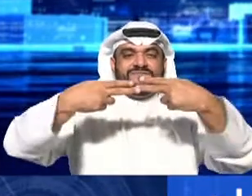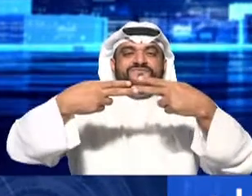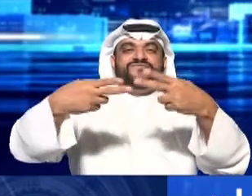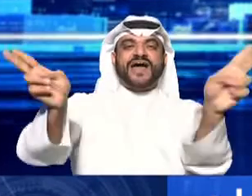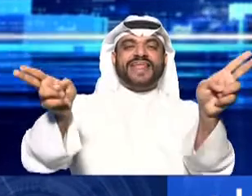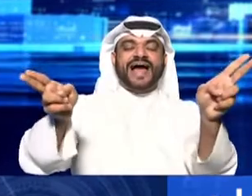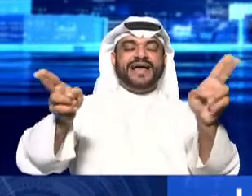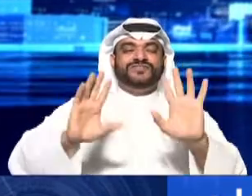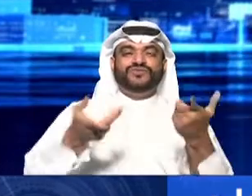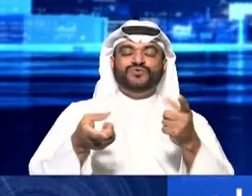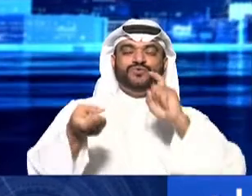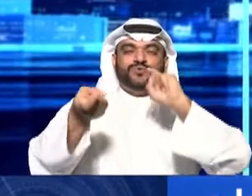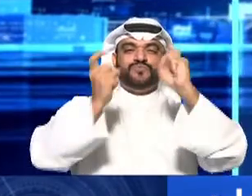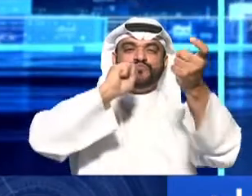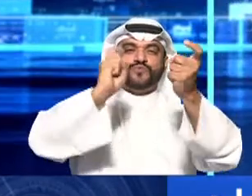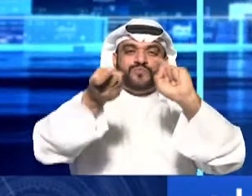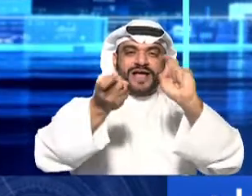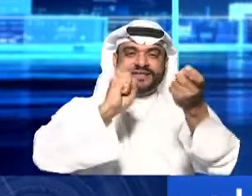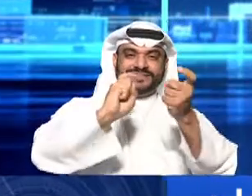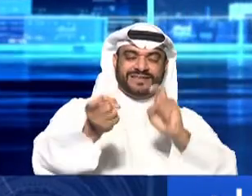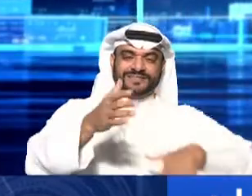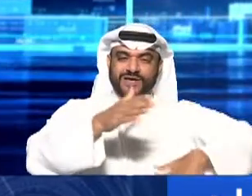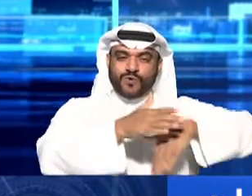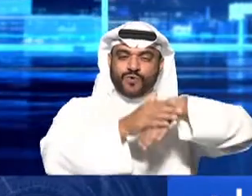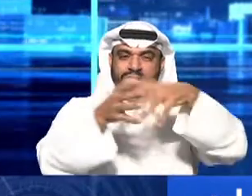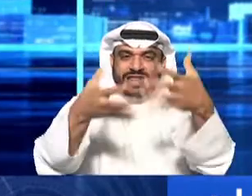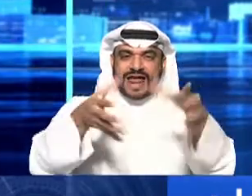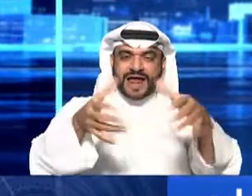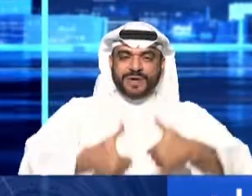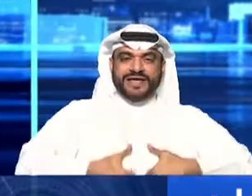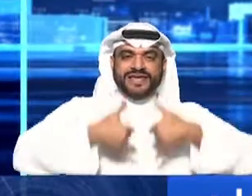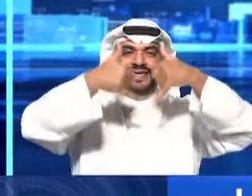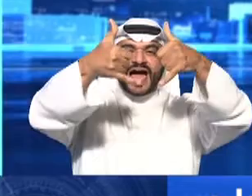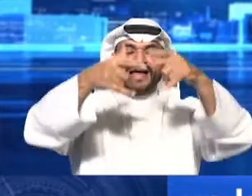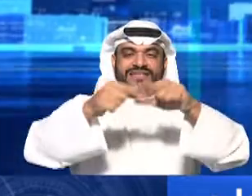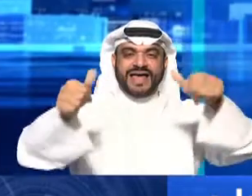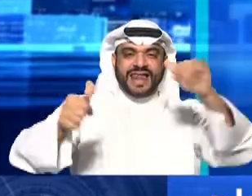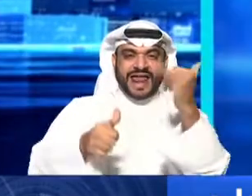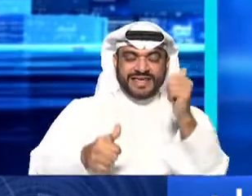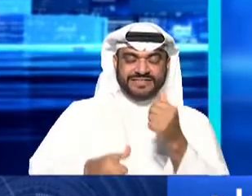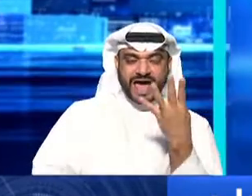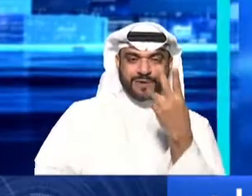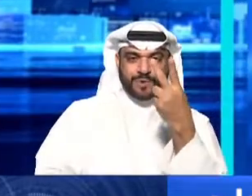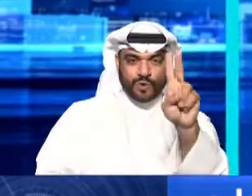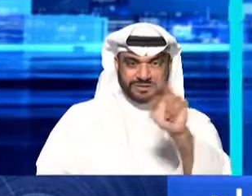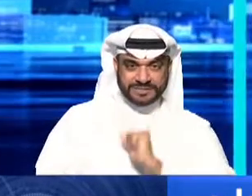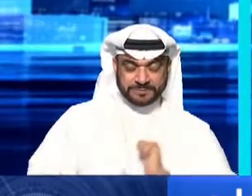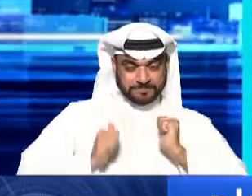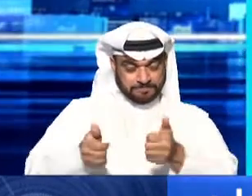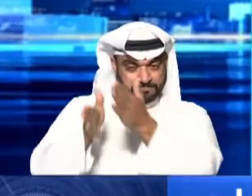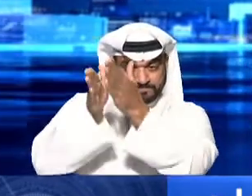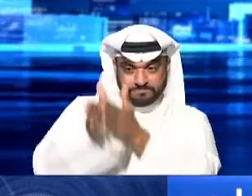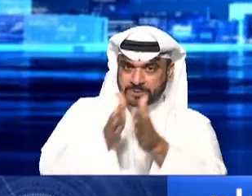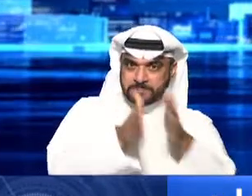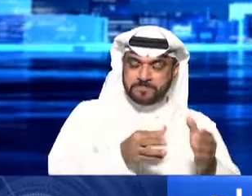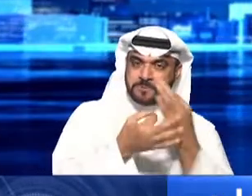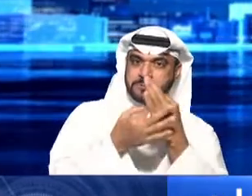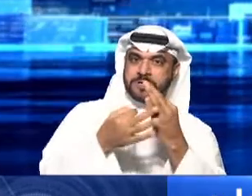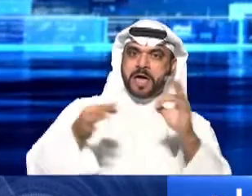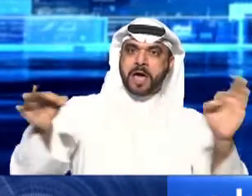الخليج العربي لكرة القدم 24، مقدرا سموه حفظه الله الاستعدادات والإمكانات